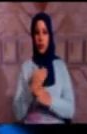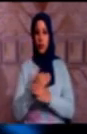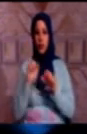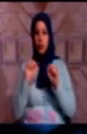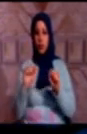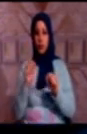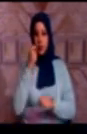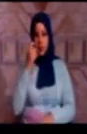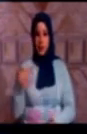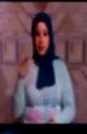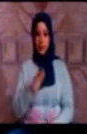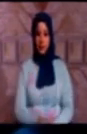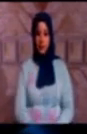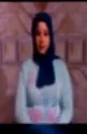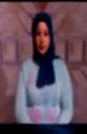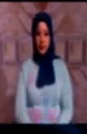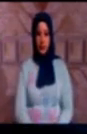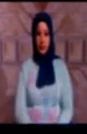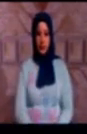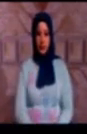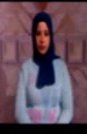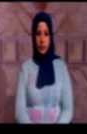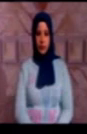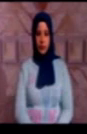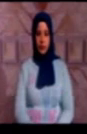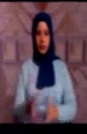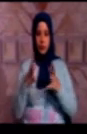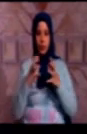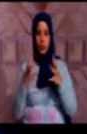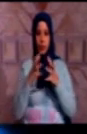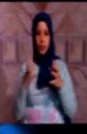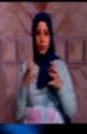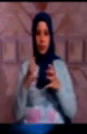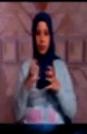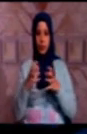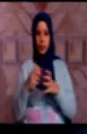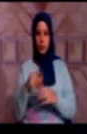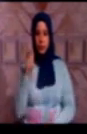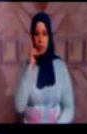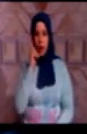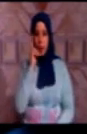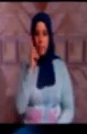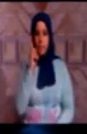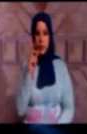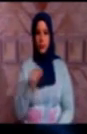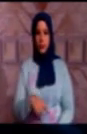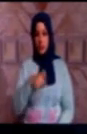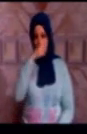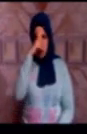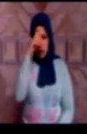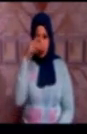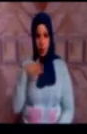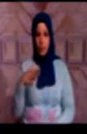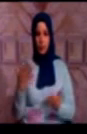المواطن هل معنى كده انه يتردد مثلا من يعني اخبار عن درجات حراره ممكن تكون